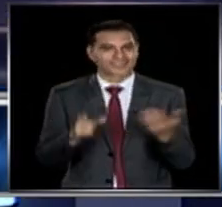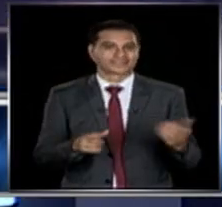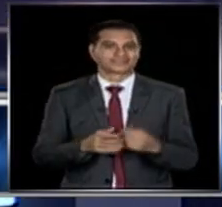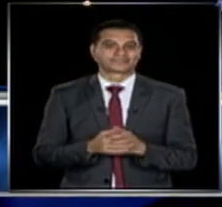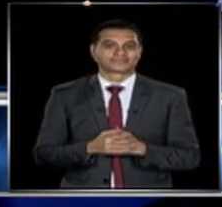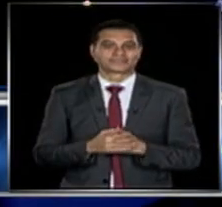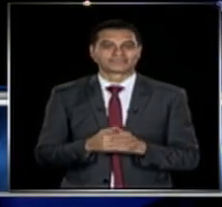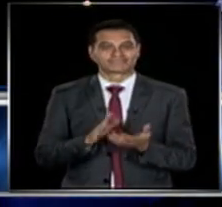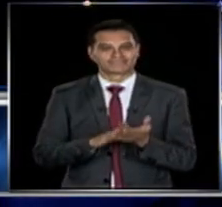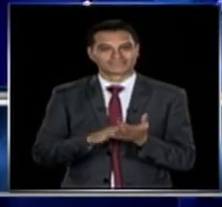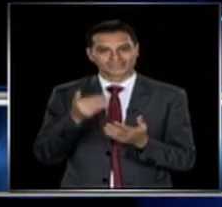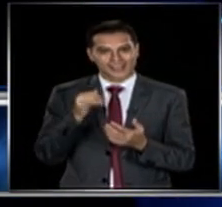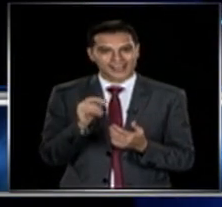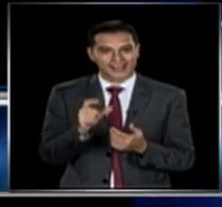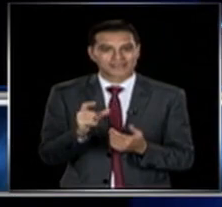برافو عليك يا أيمن.